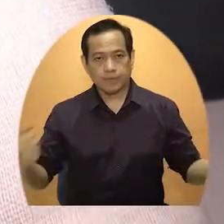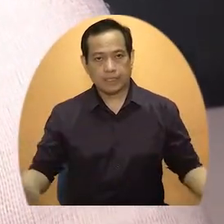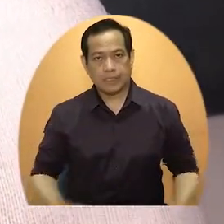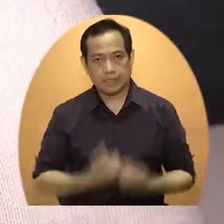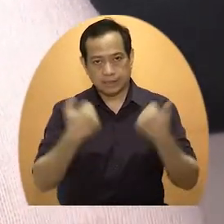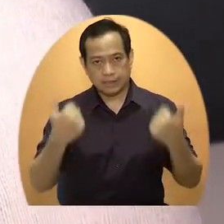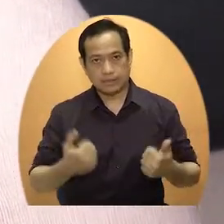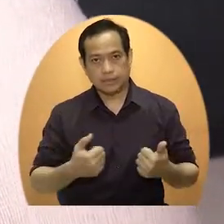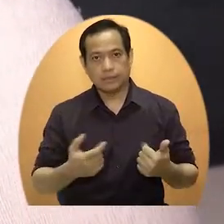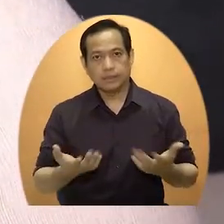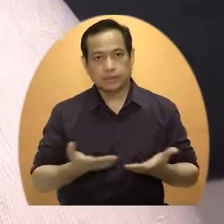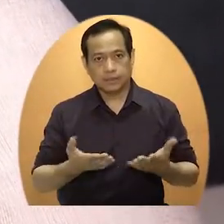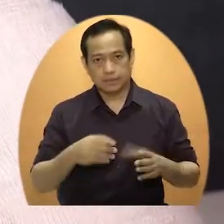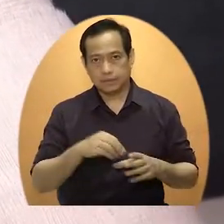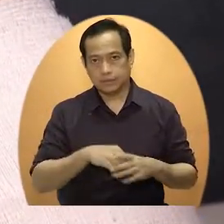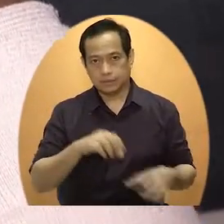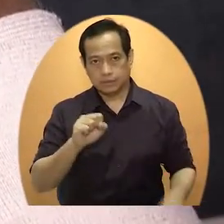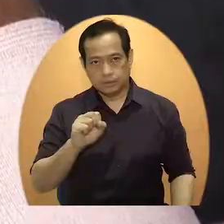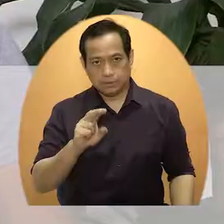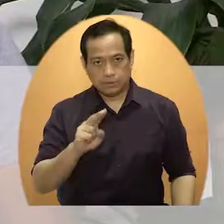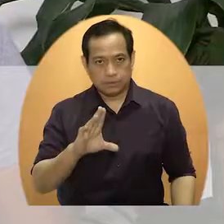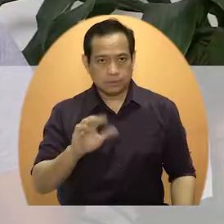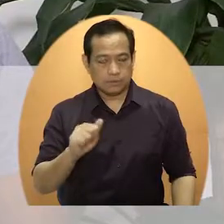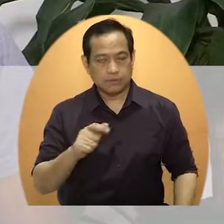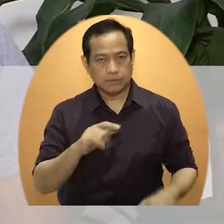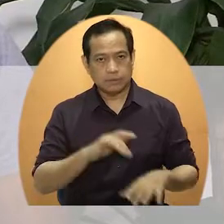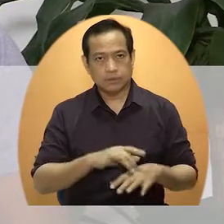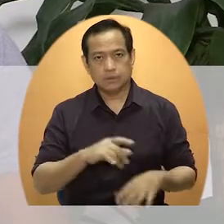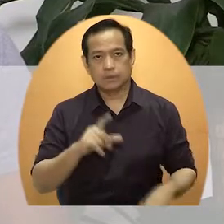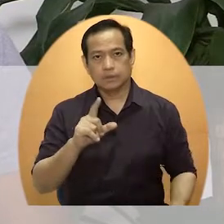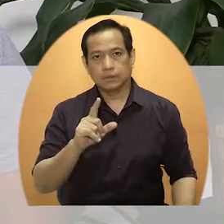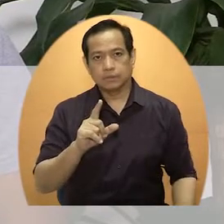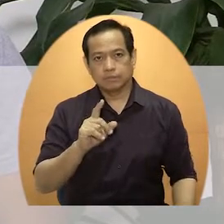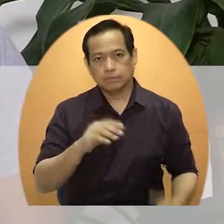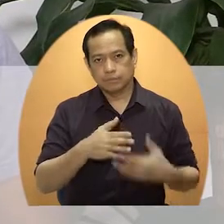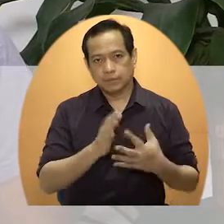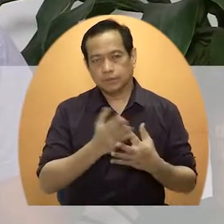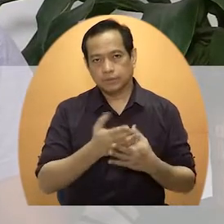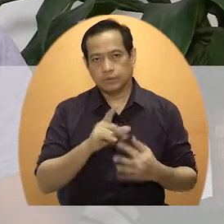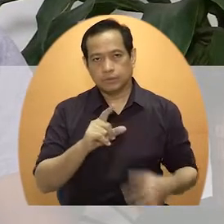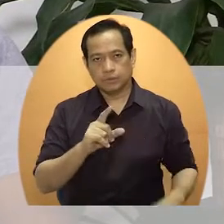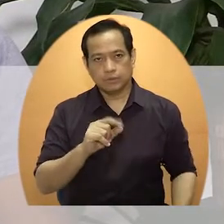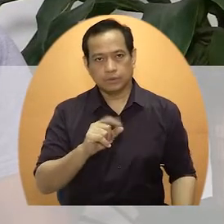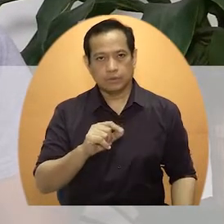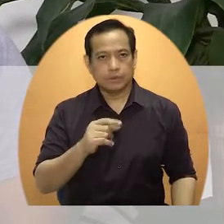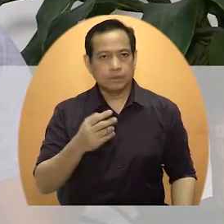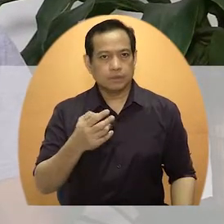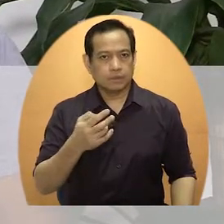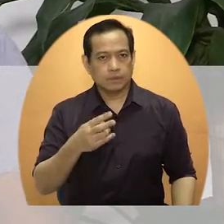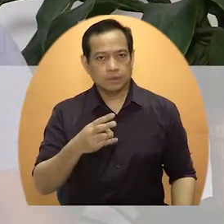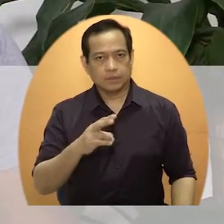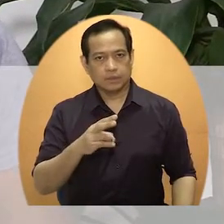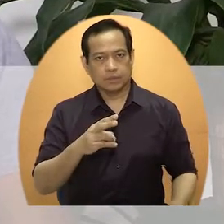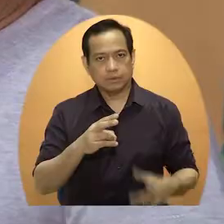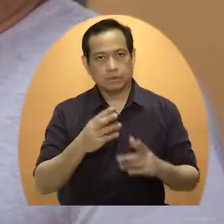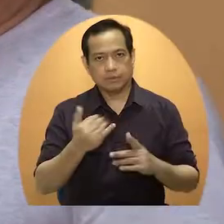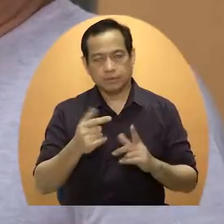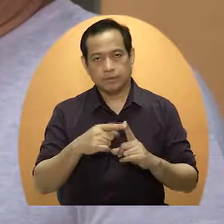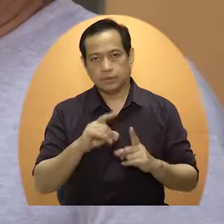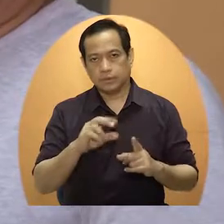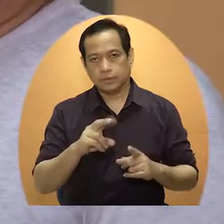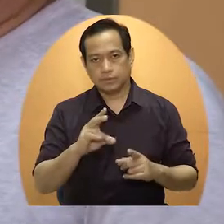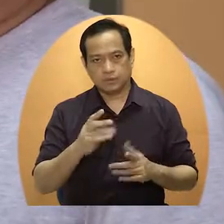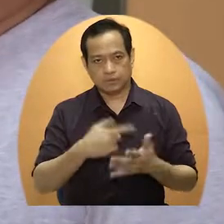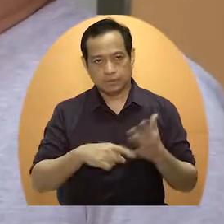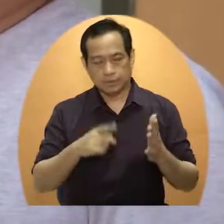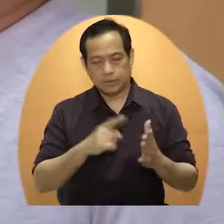na-disgrace po ako. Binanggap po ako dito sa sukat ng June 27, 2015, ng kolorum na jeep. Walang